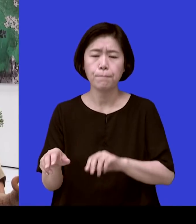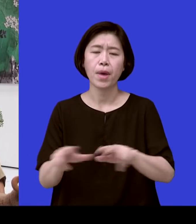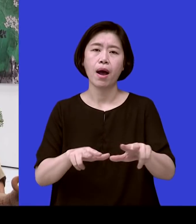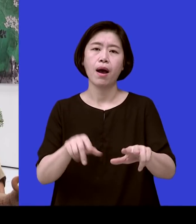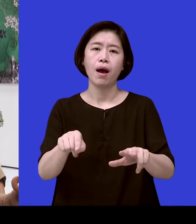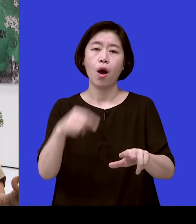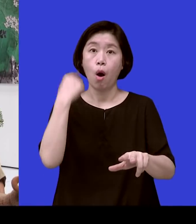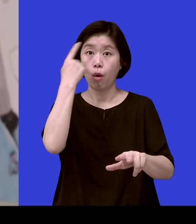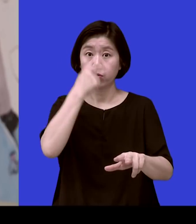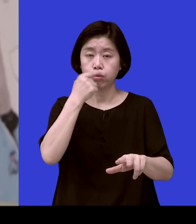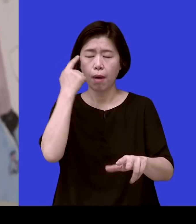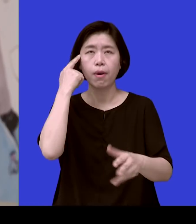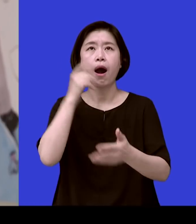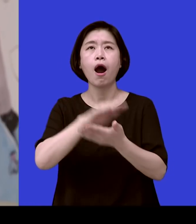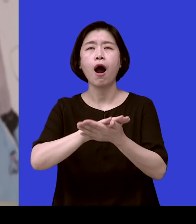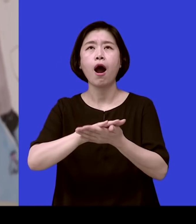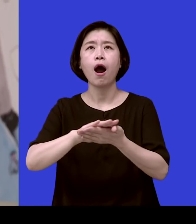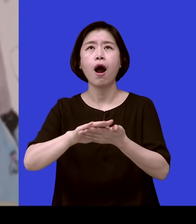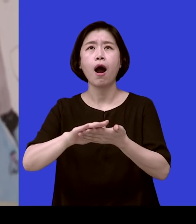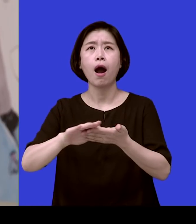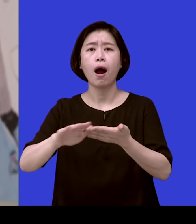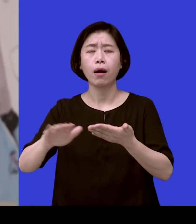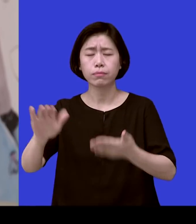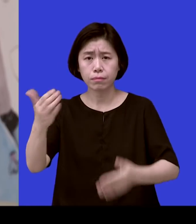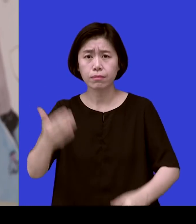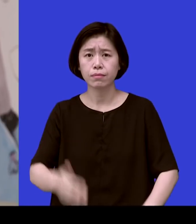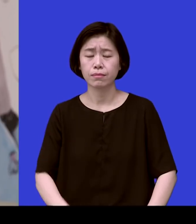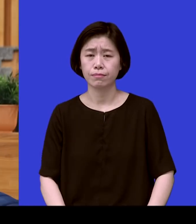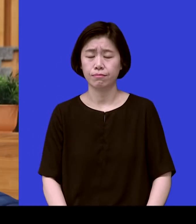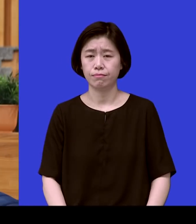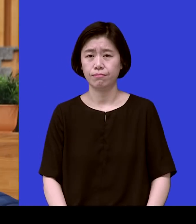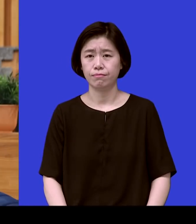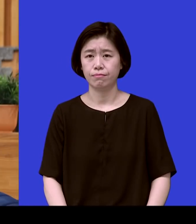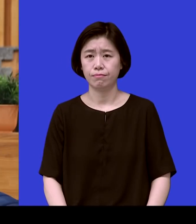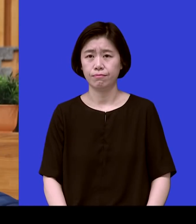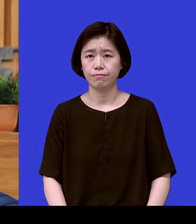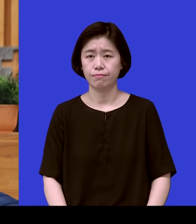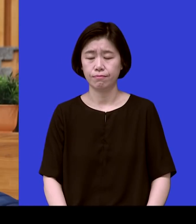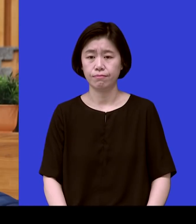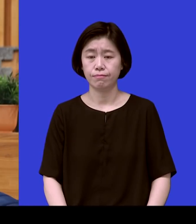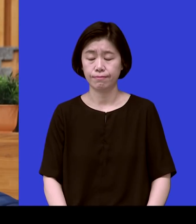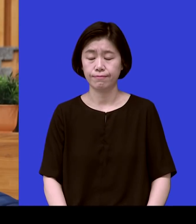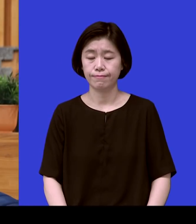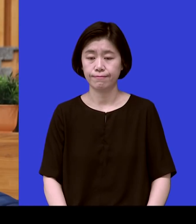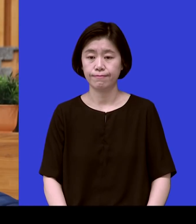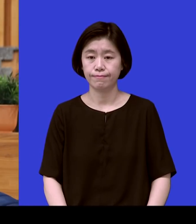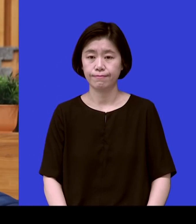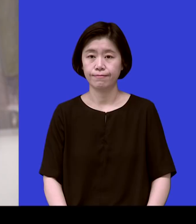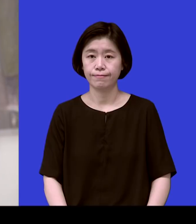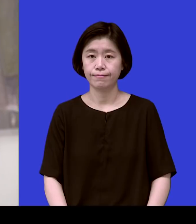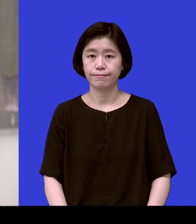정도로 그 미간에 주름을 탁 펴더라고요. 아이고. 그래서